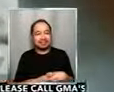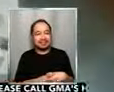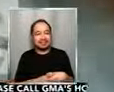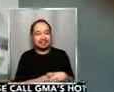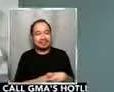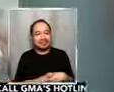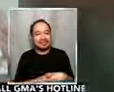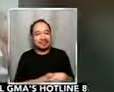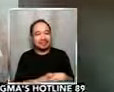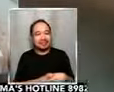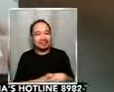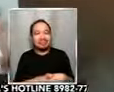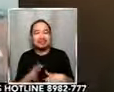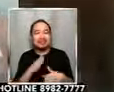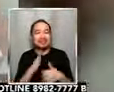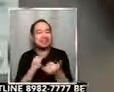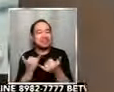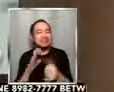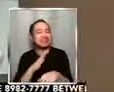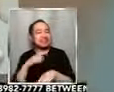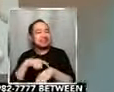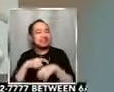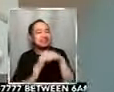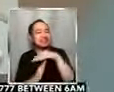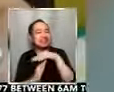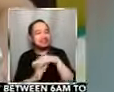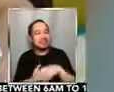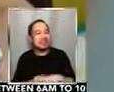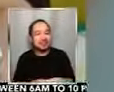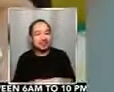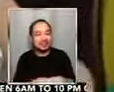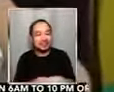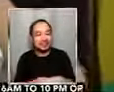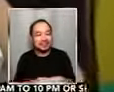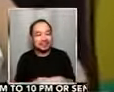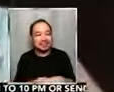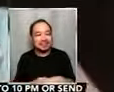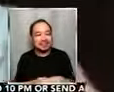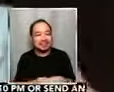Tahan na. Sige na. Okay na, mag-walk out.